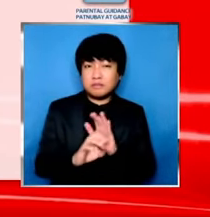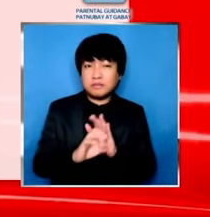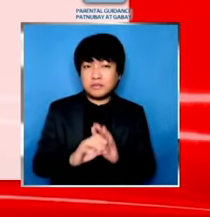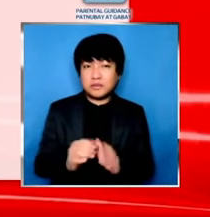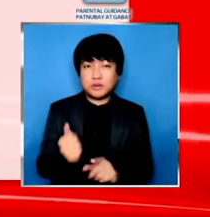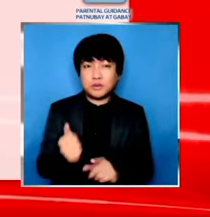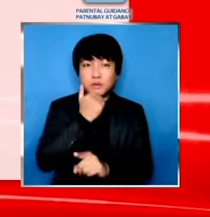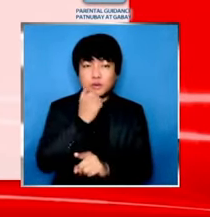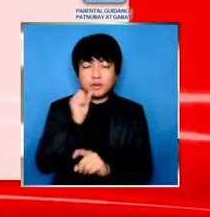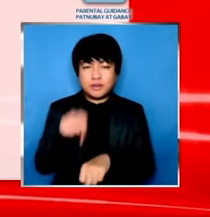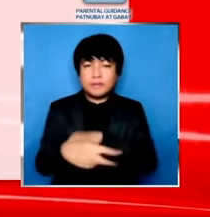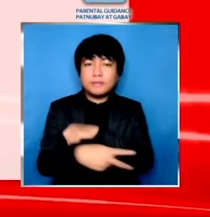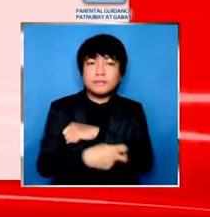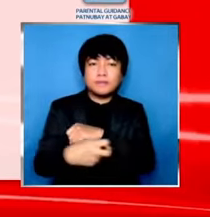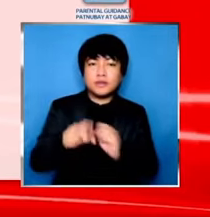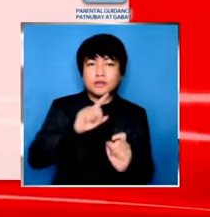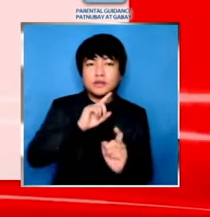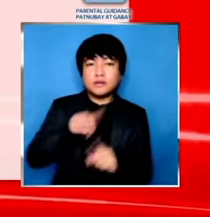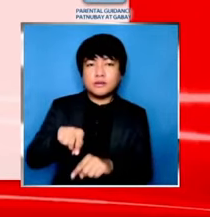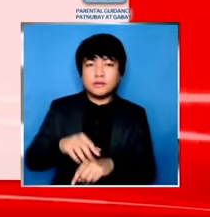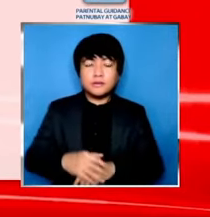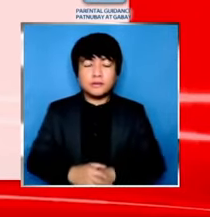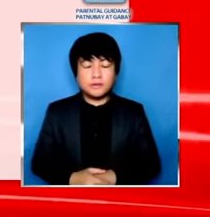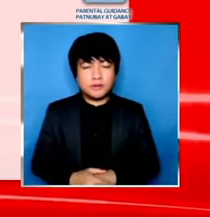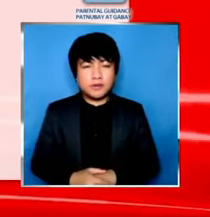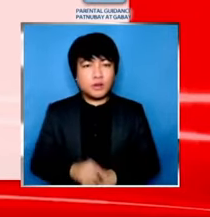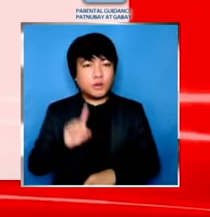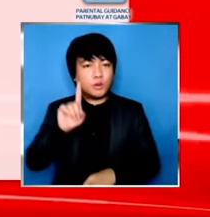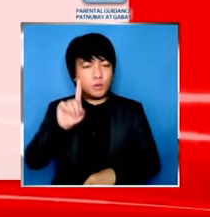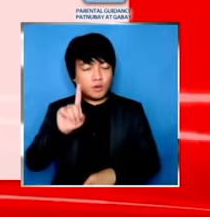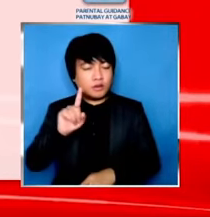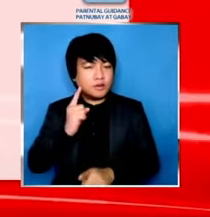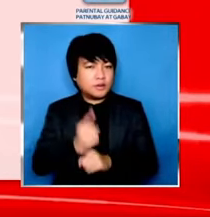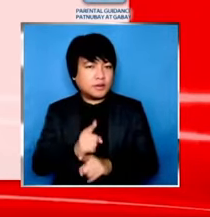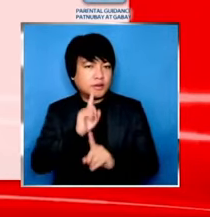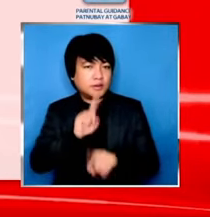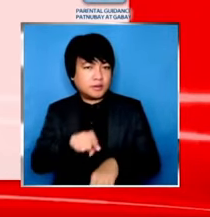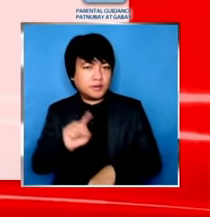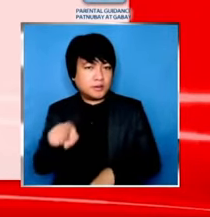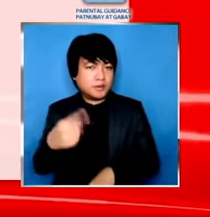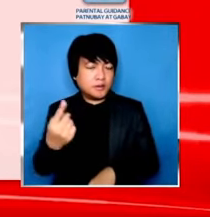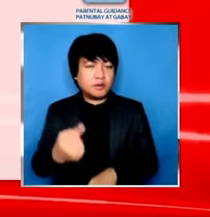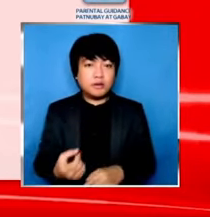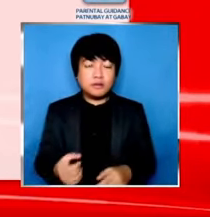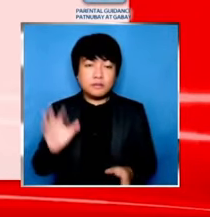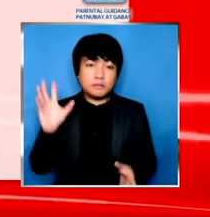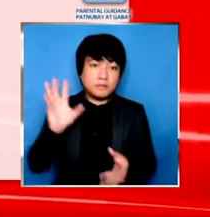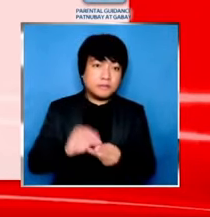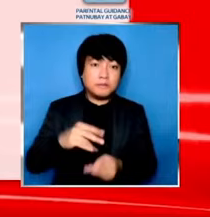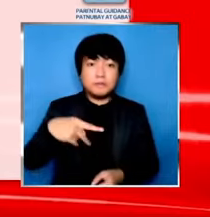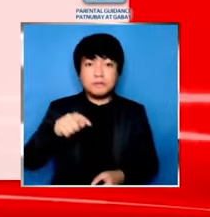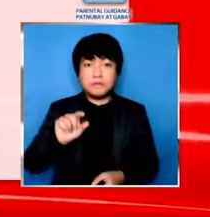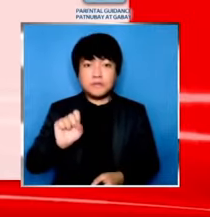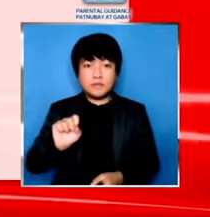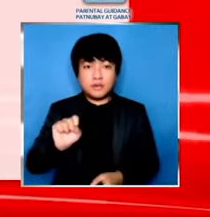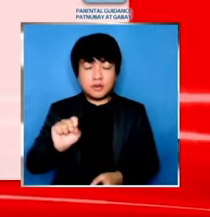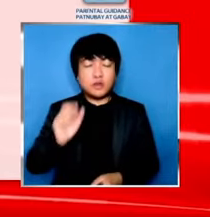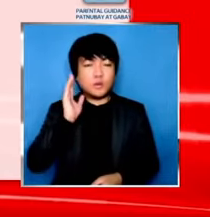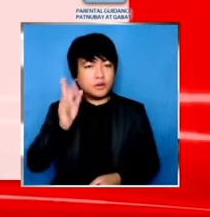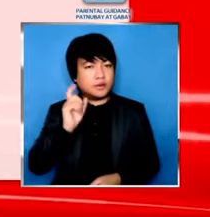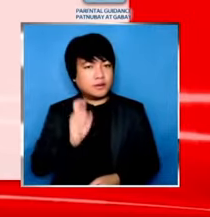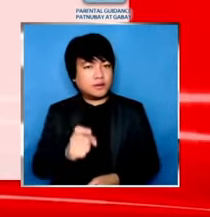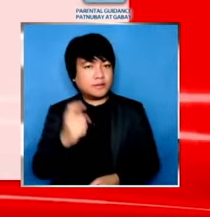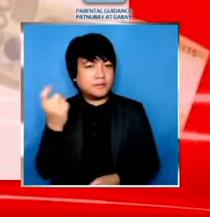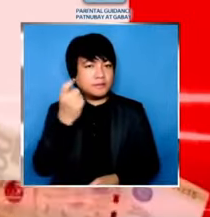team sa pamamagitan lang ng isang tamang sagot. Ang may pinakamaraming puntos sa mananalo sa elimination round na may premyong